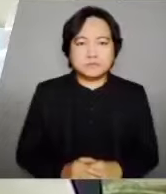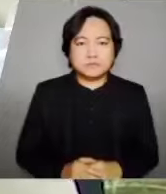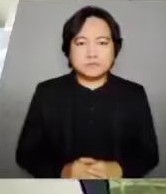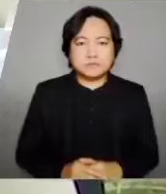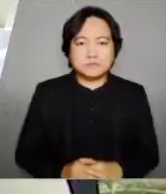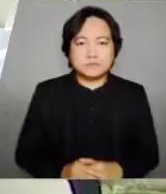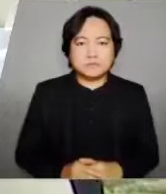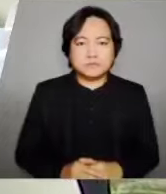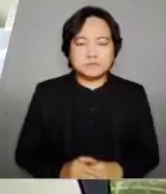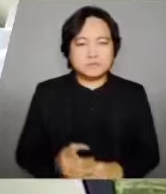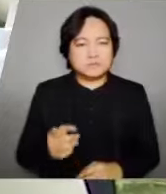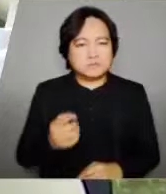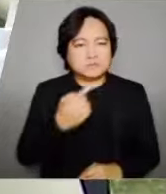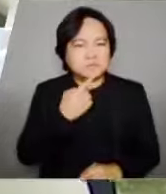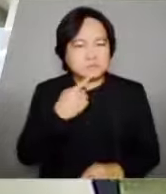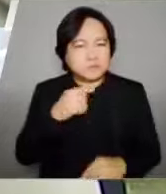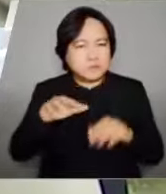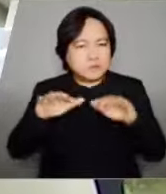ano.